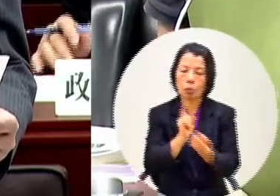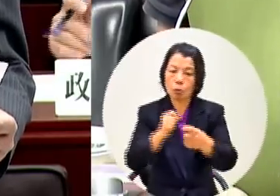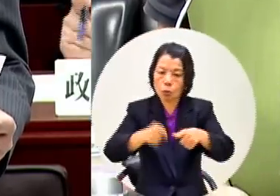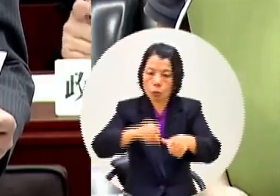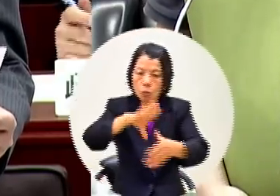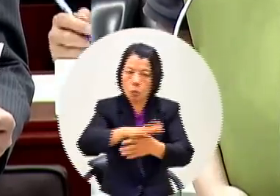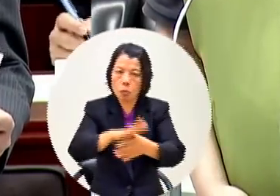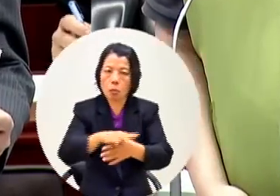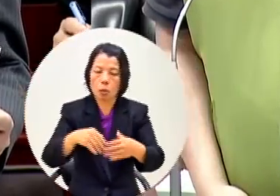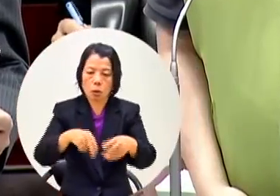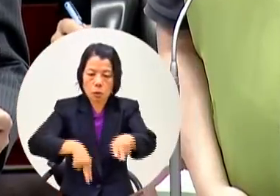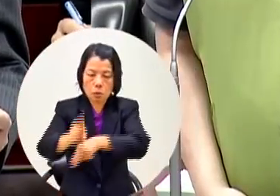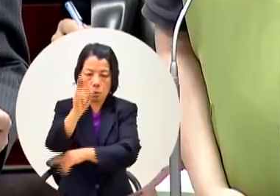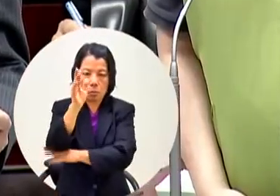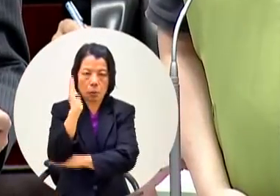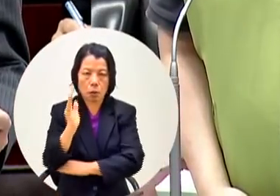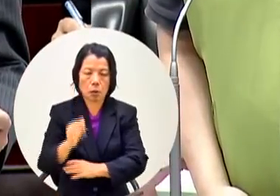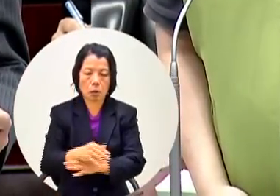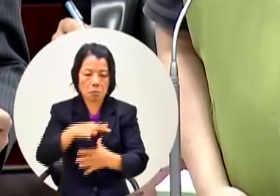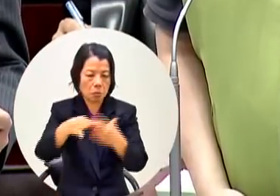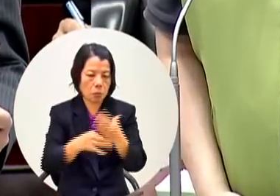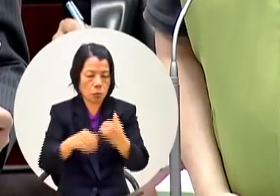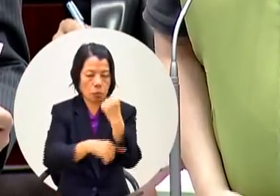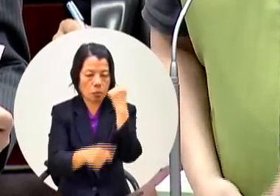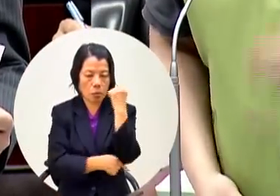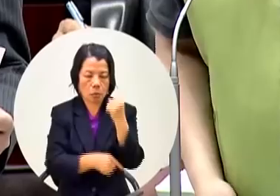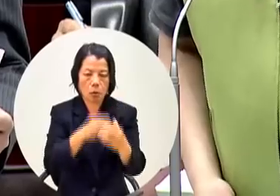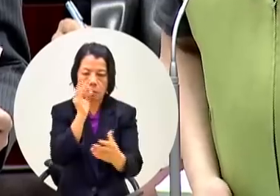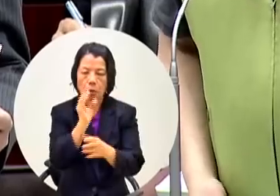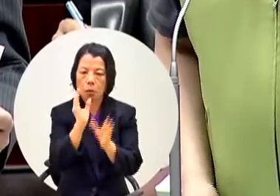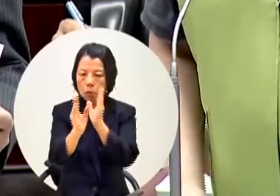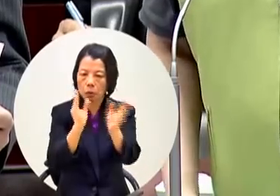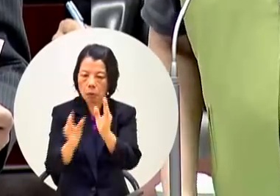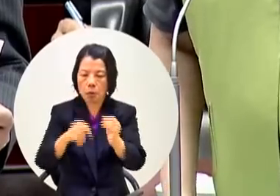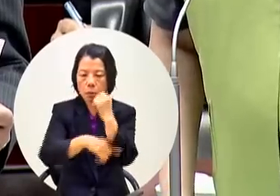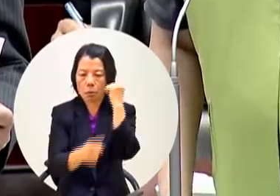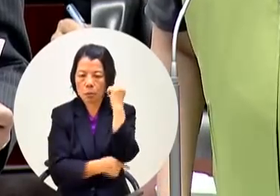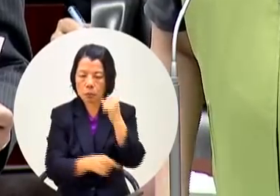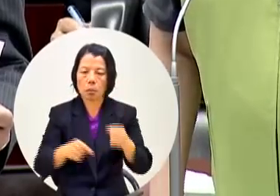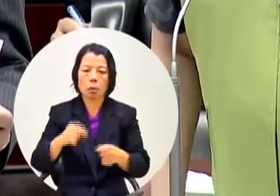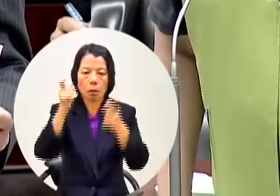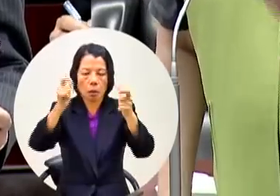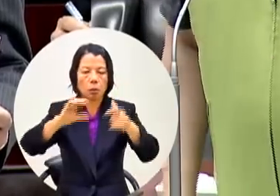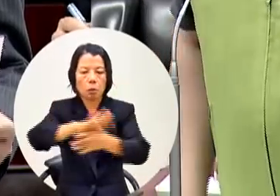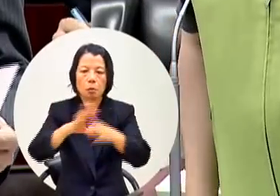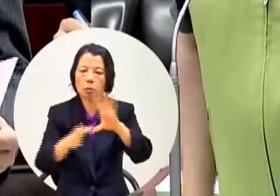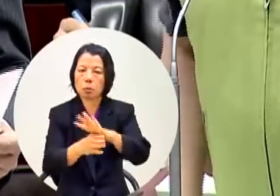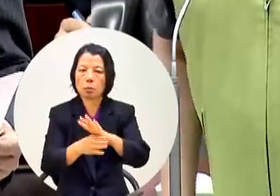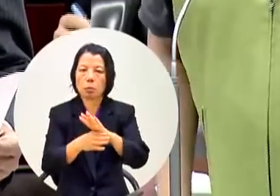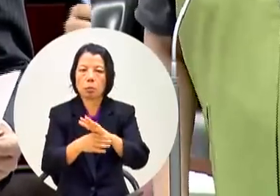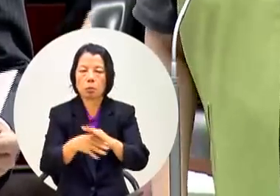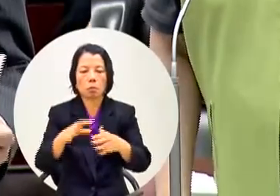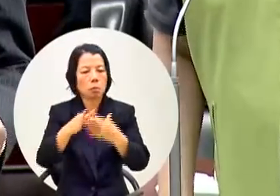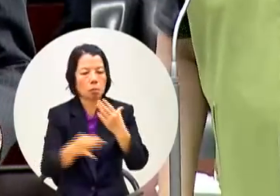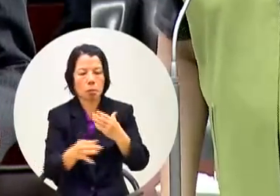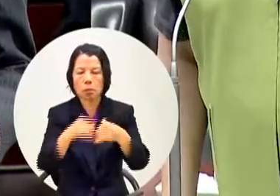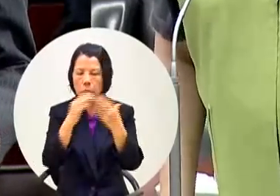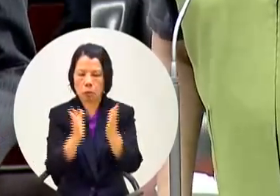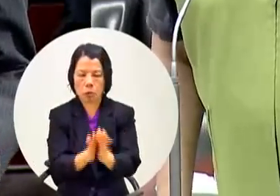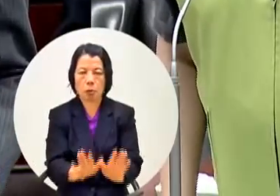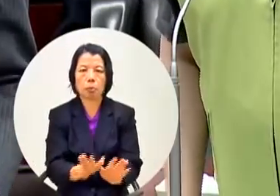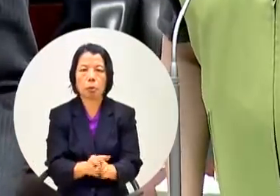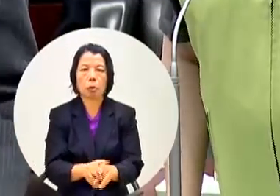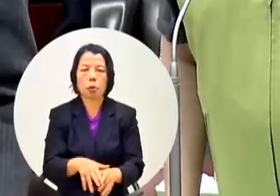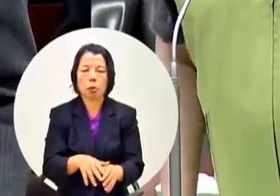序法、档案法跟高雄市政府文书处理实施要点来逐级循序的一个签合。 所以简单来讲是这样，就是